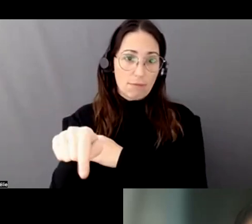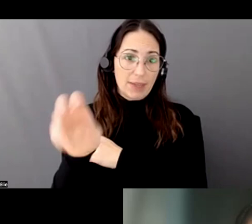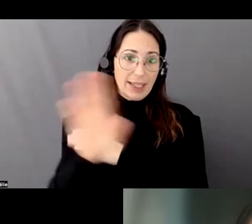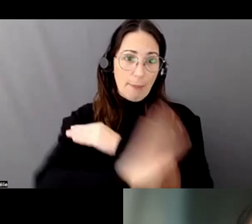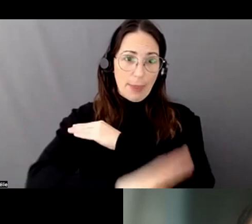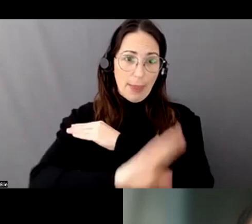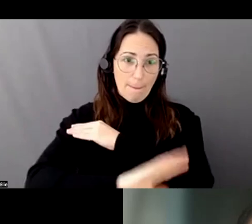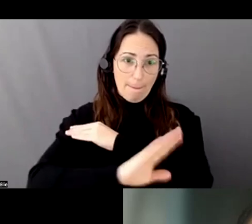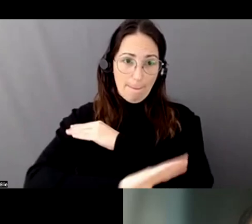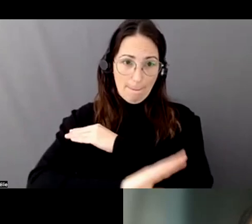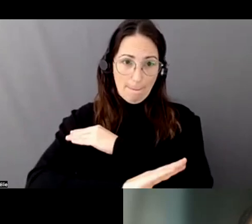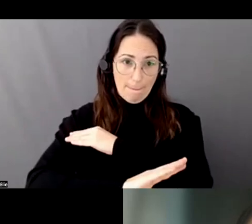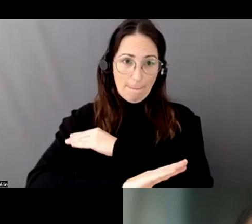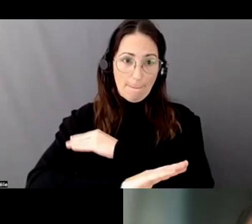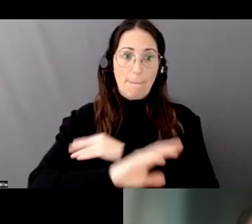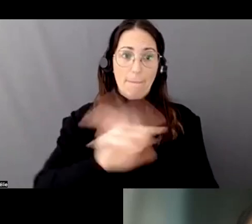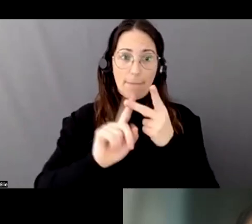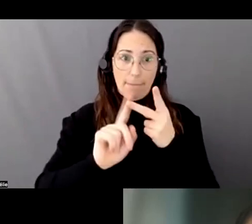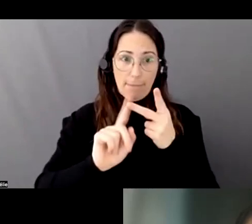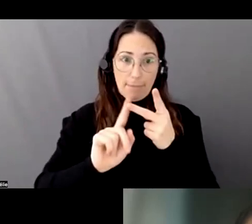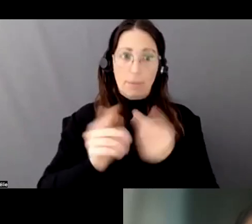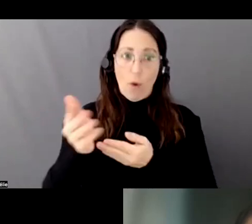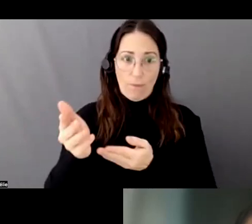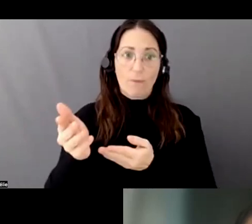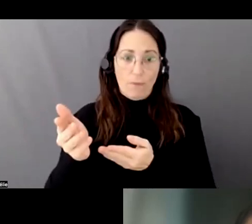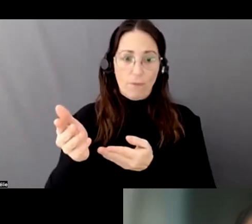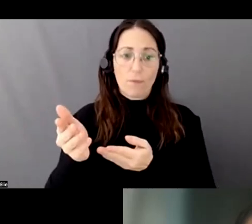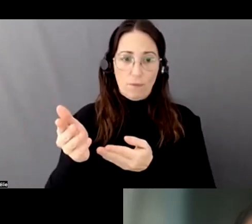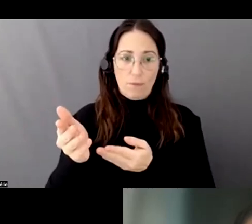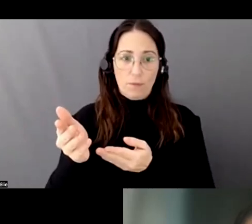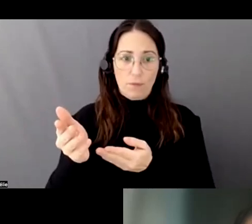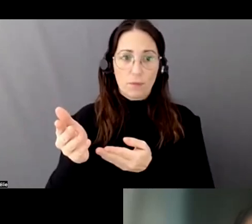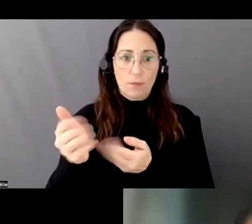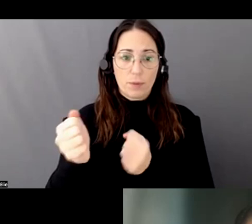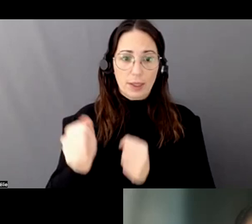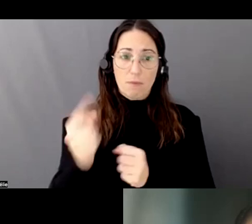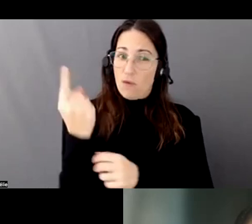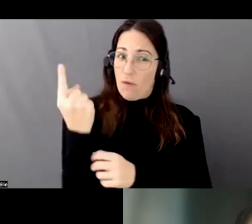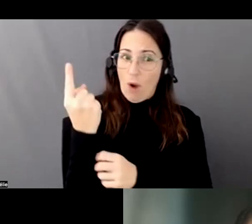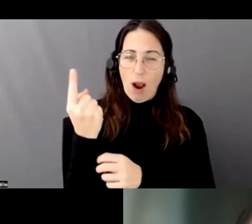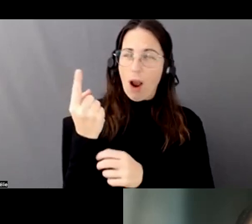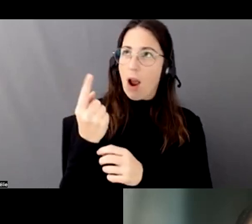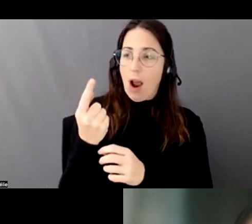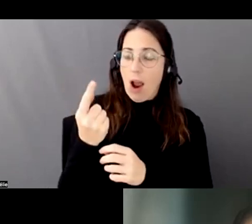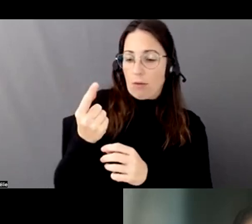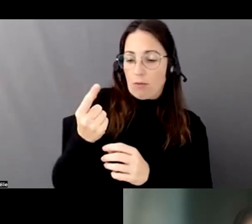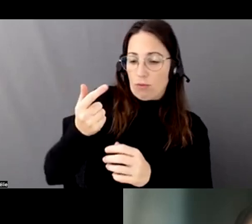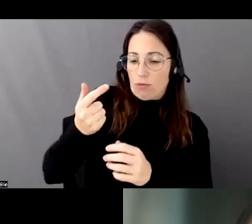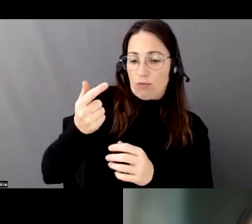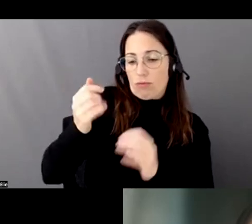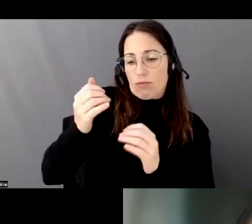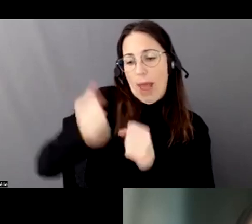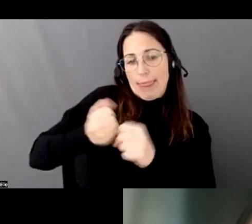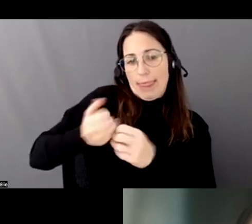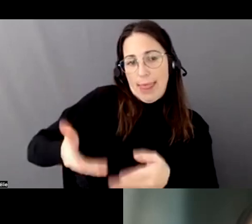septembre. Pour le cours de leadership est offert euh, une fois l'année fiscale, donc ça sera